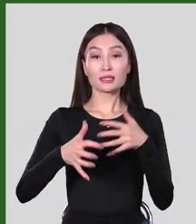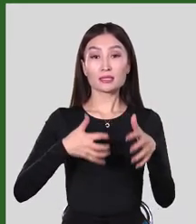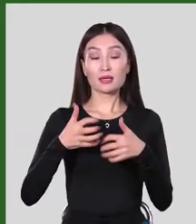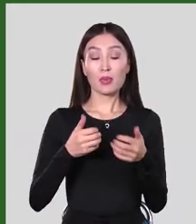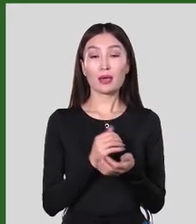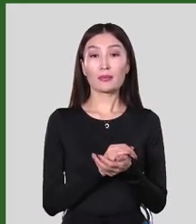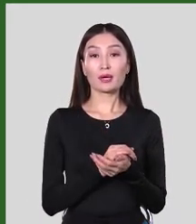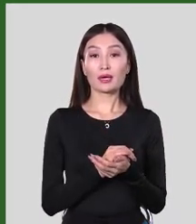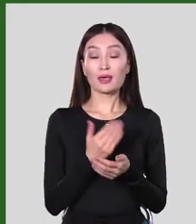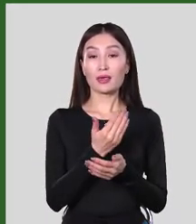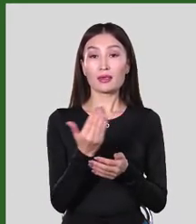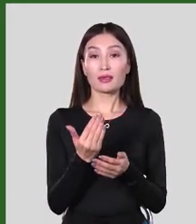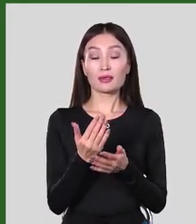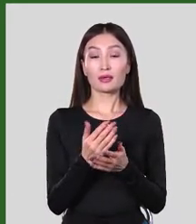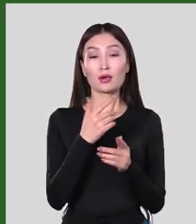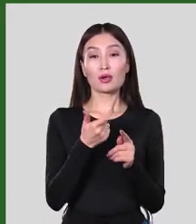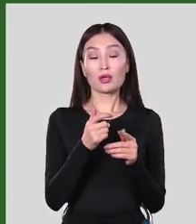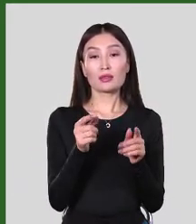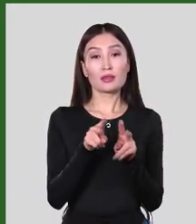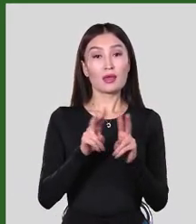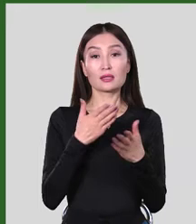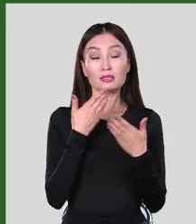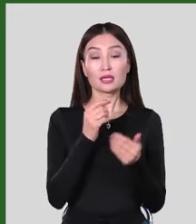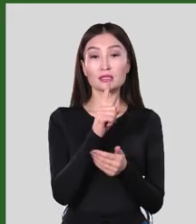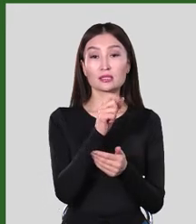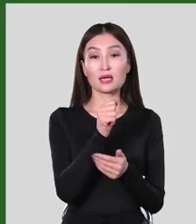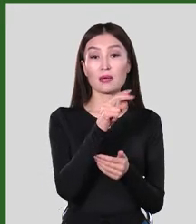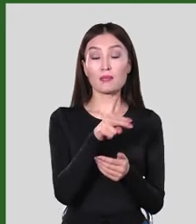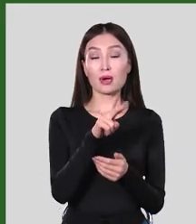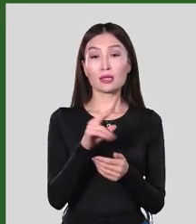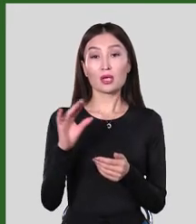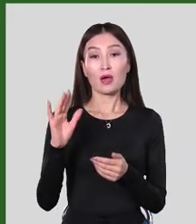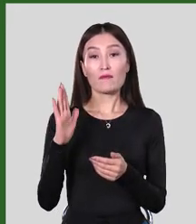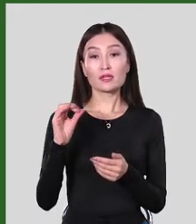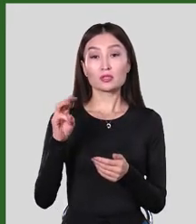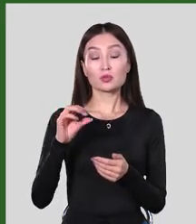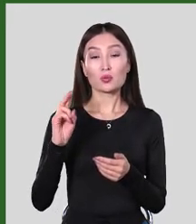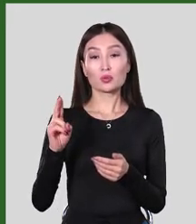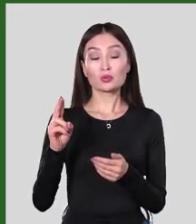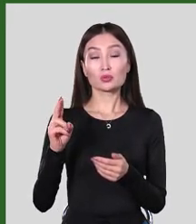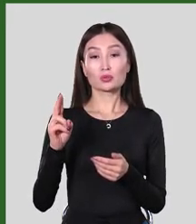ископаемых. Их набор не одинаков в западной и восточной частях материка.